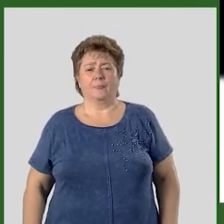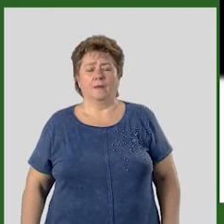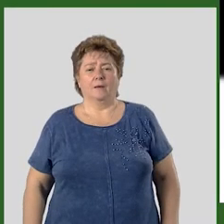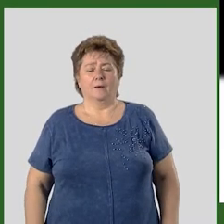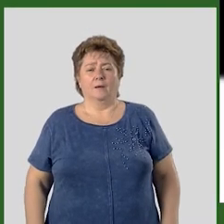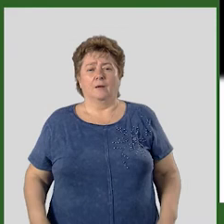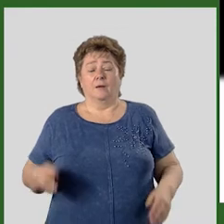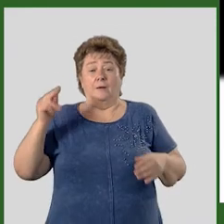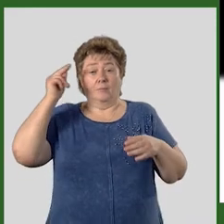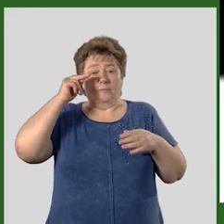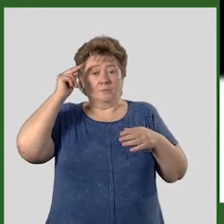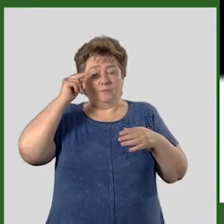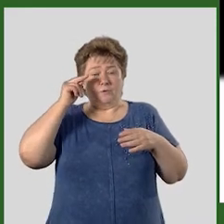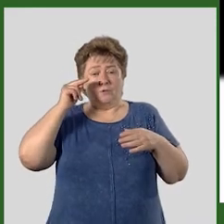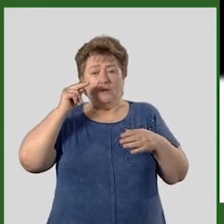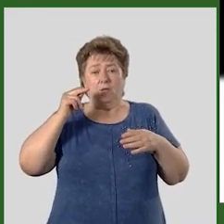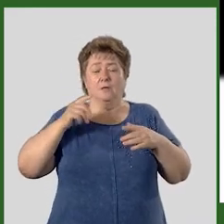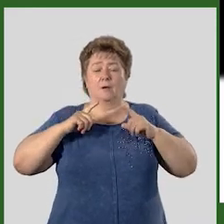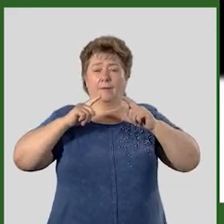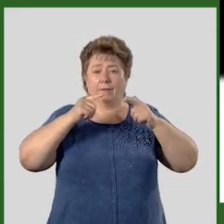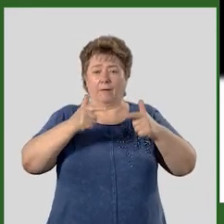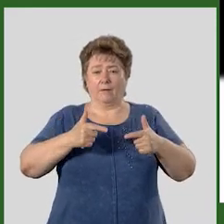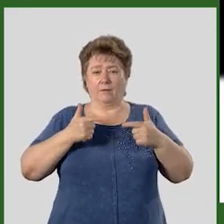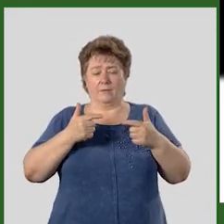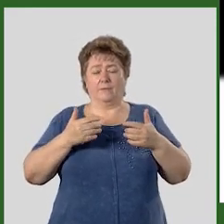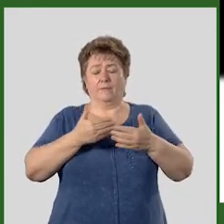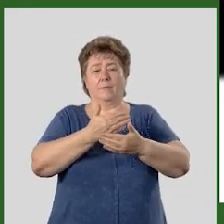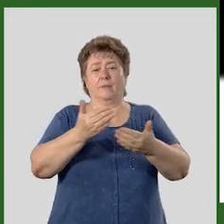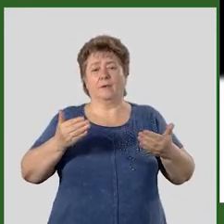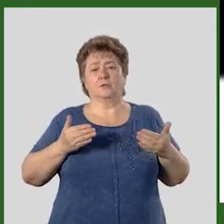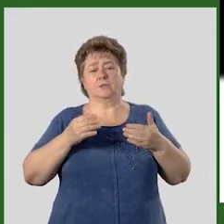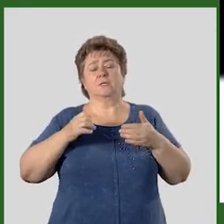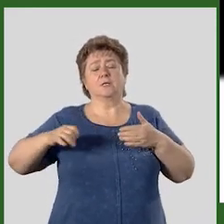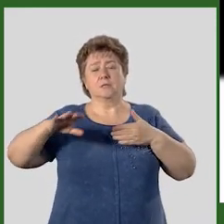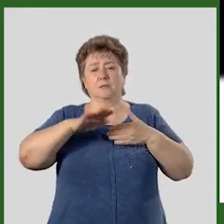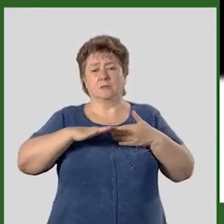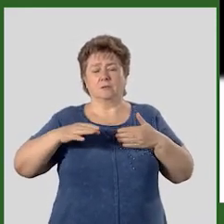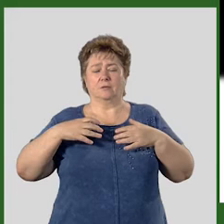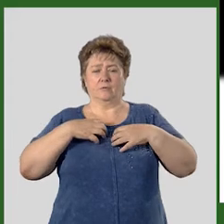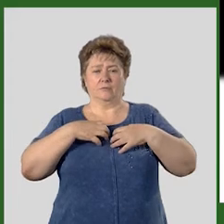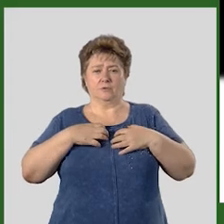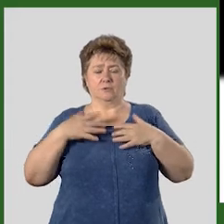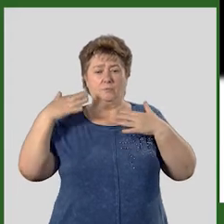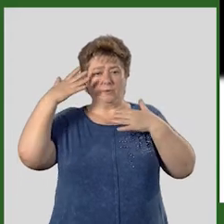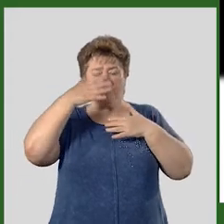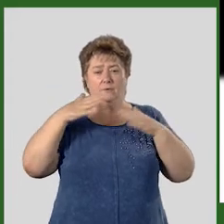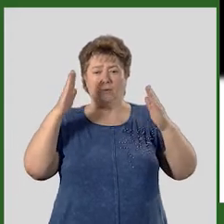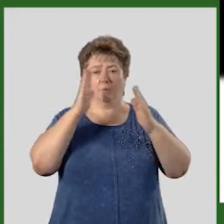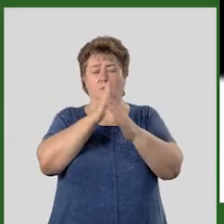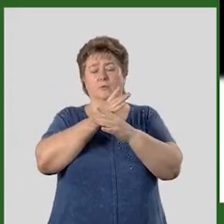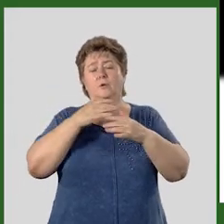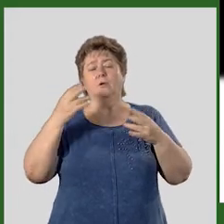Китай. При изучении географии нашей страны важны не только представление о